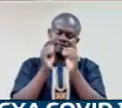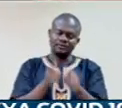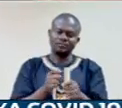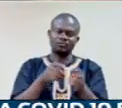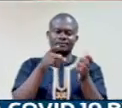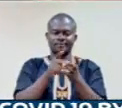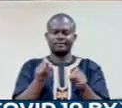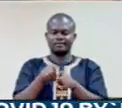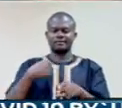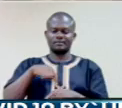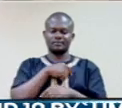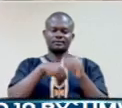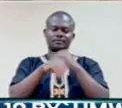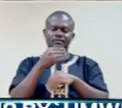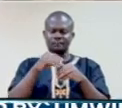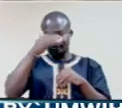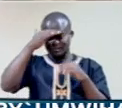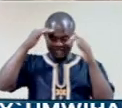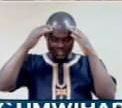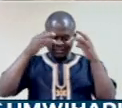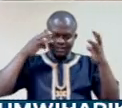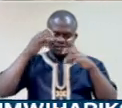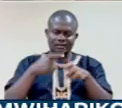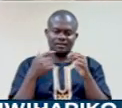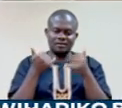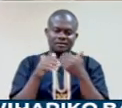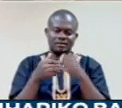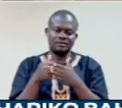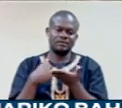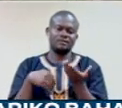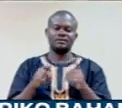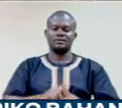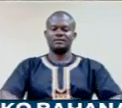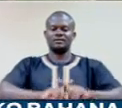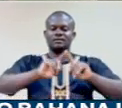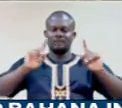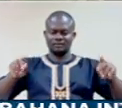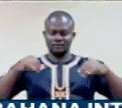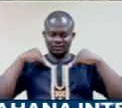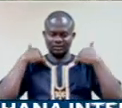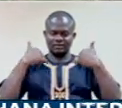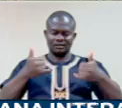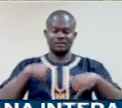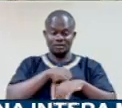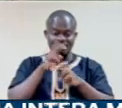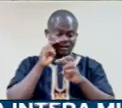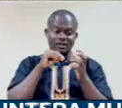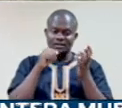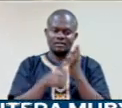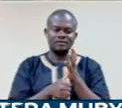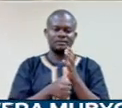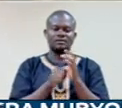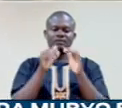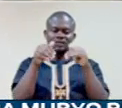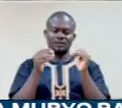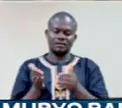n'abaguzi natwe ducuruza biduhangayikishije. Ariko ubu ngubu badutandukanyije, ubu ni turi kubona nta kibazo. Abahinzi